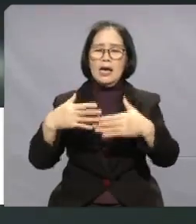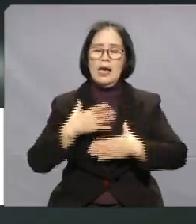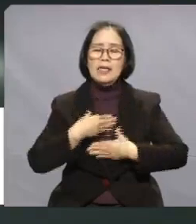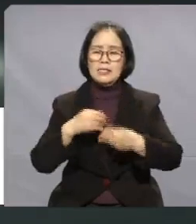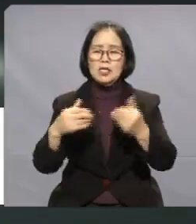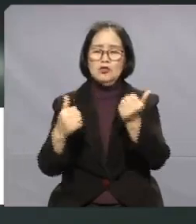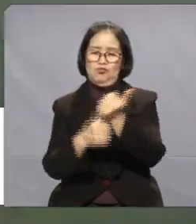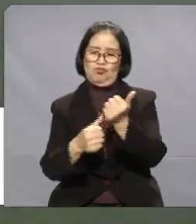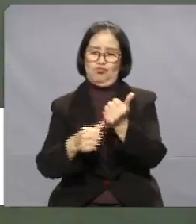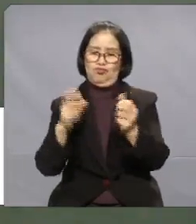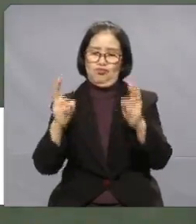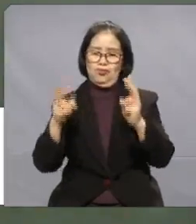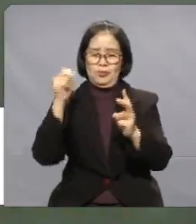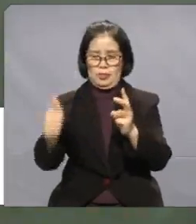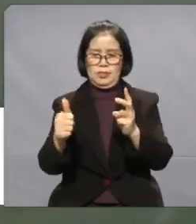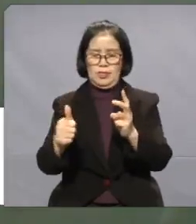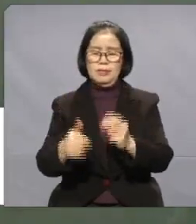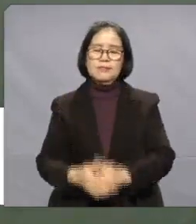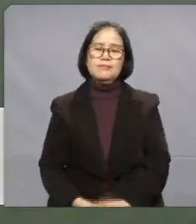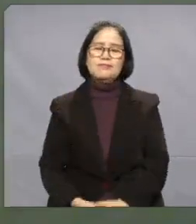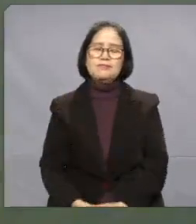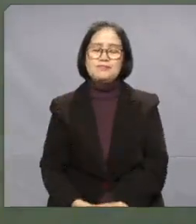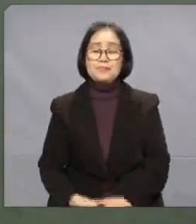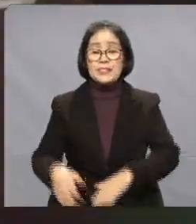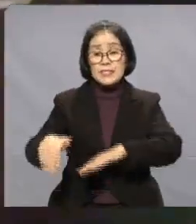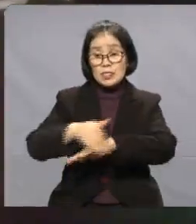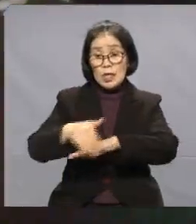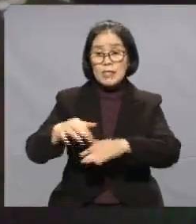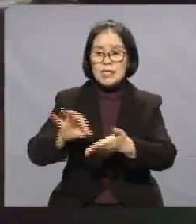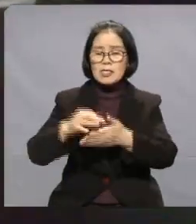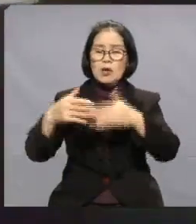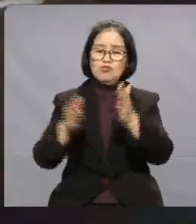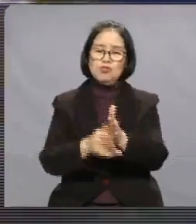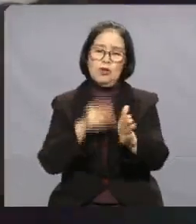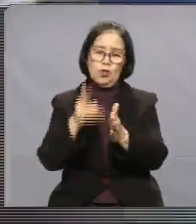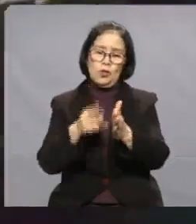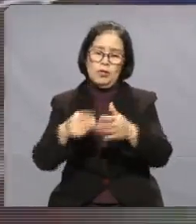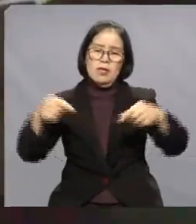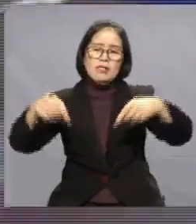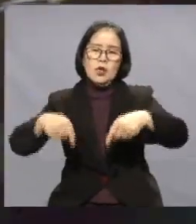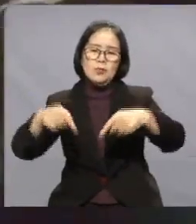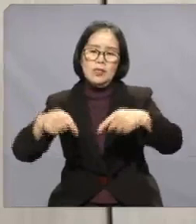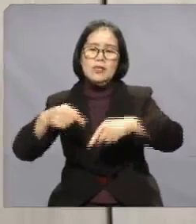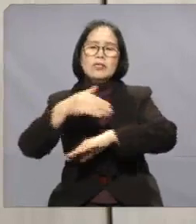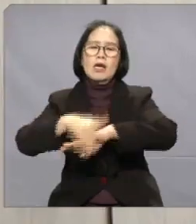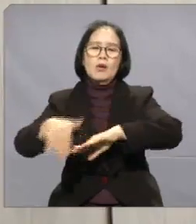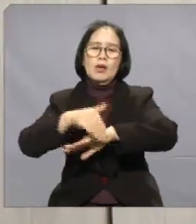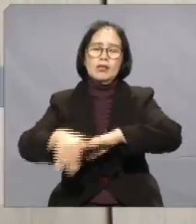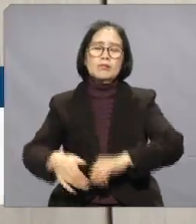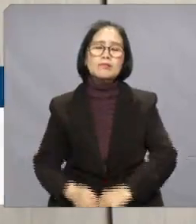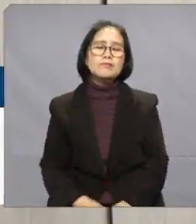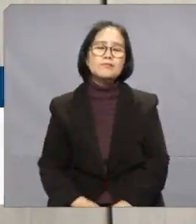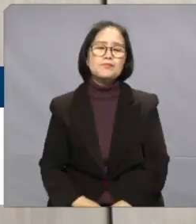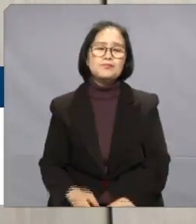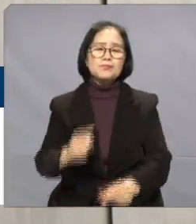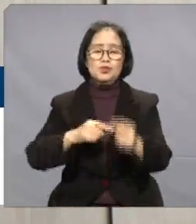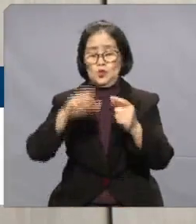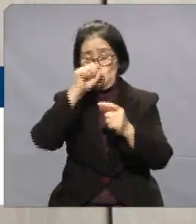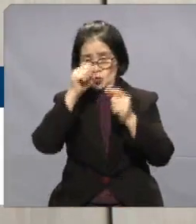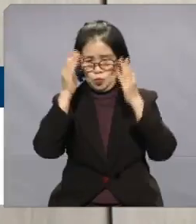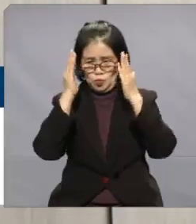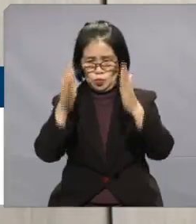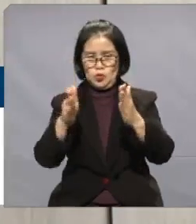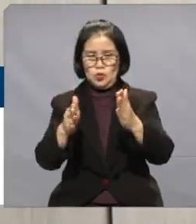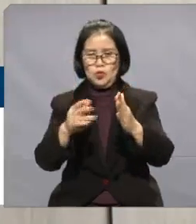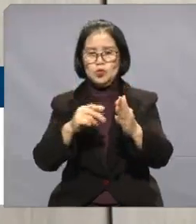방안도 추진합니다. 이를 위해 기획재정부 코레일과 협의에 나선다는 방침입니다. 더 좋은 방향으로